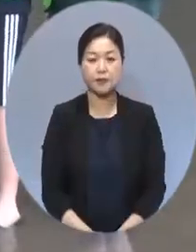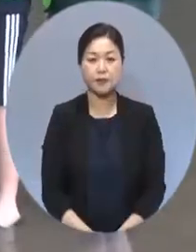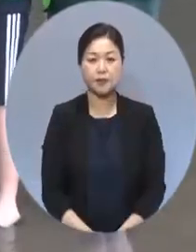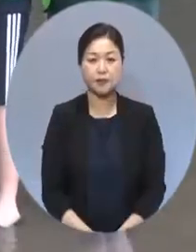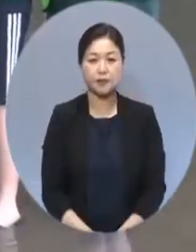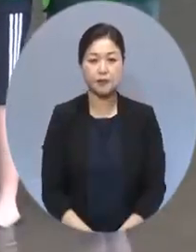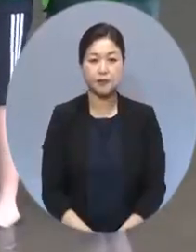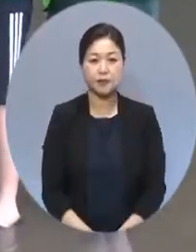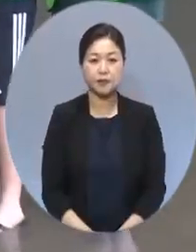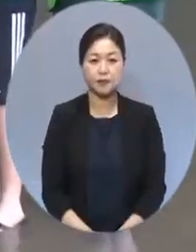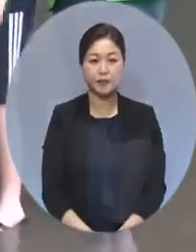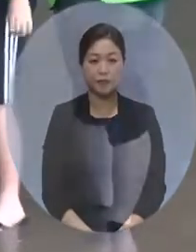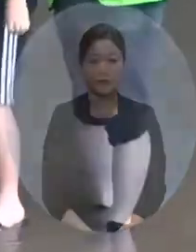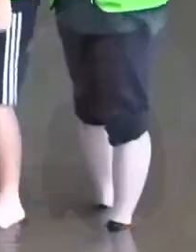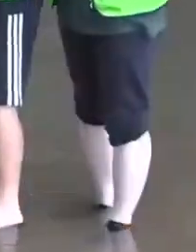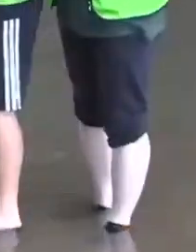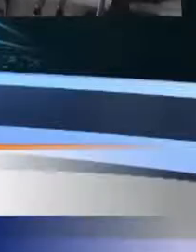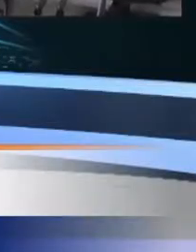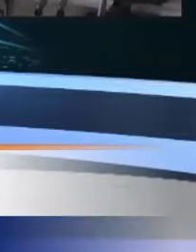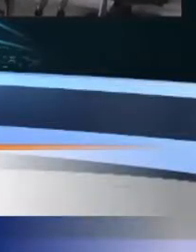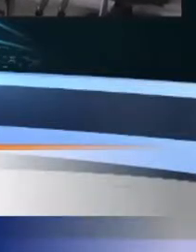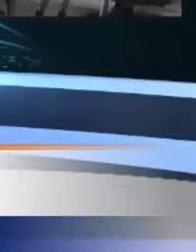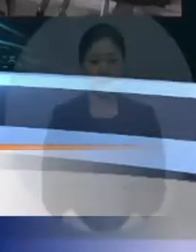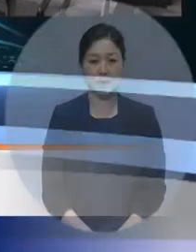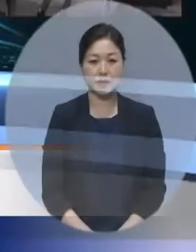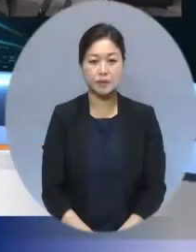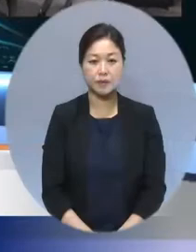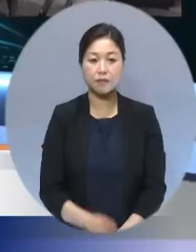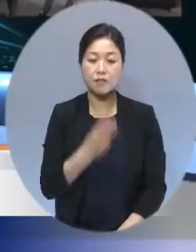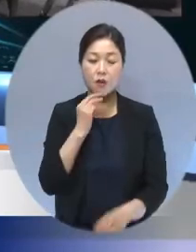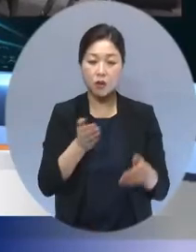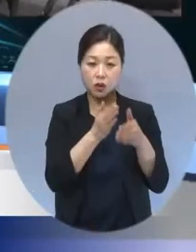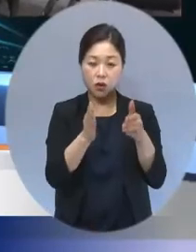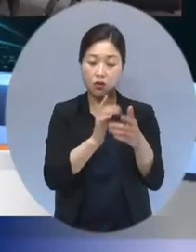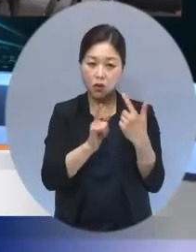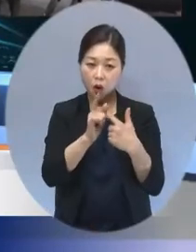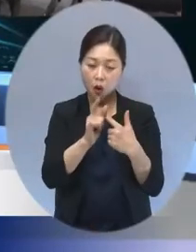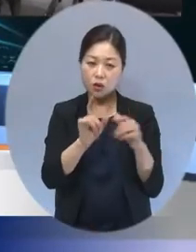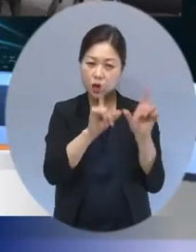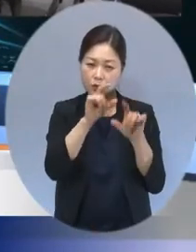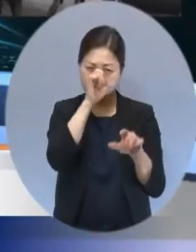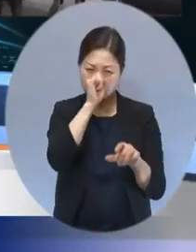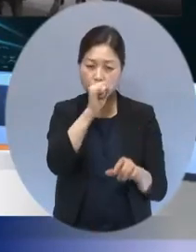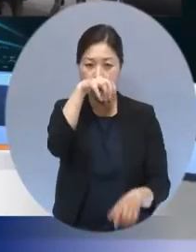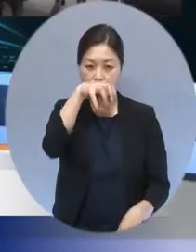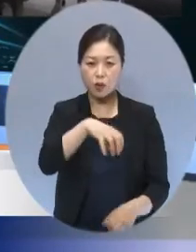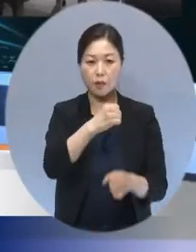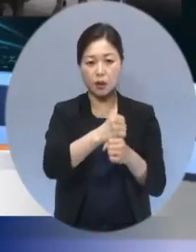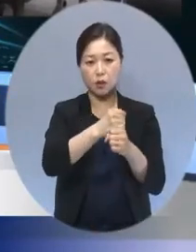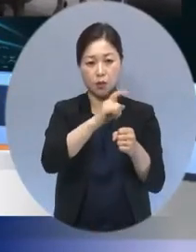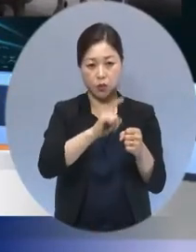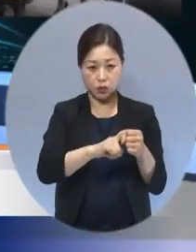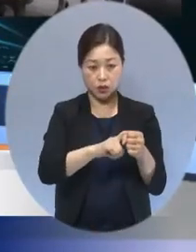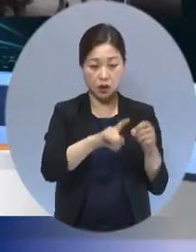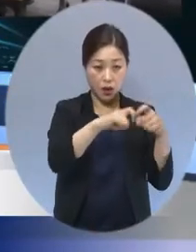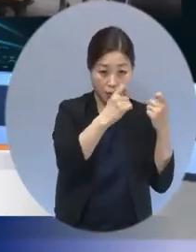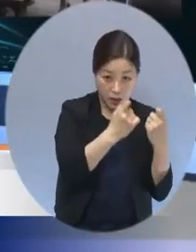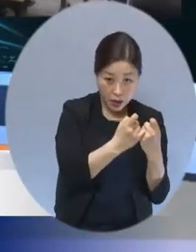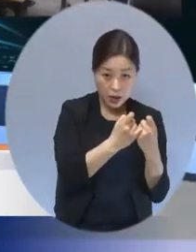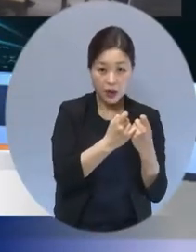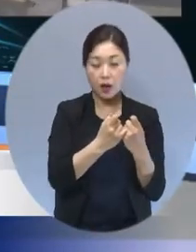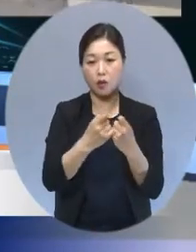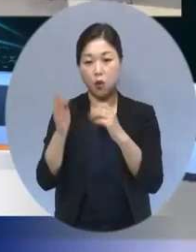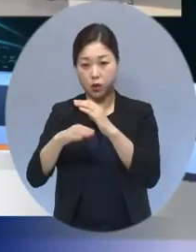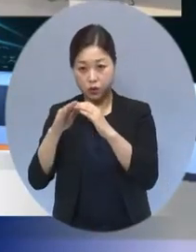복지TV 경기방송 정우선입니다. 경기도를 더 살기 좋은 곳으로 만들기 위해 민관이 함께 소통하는